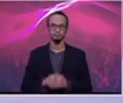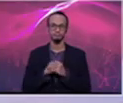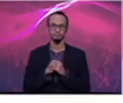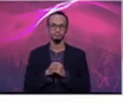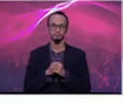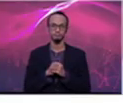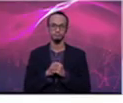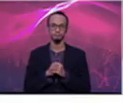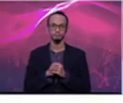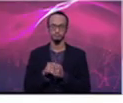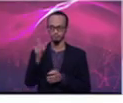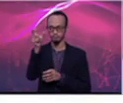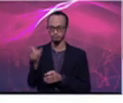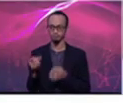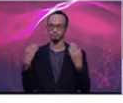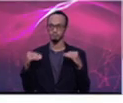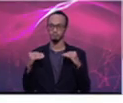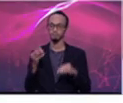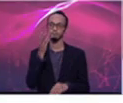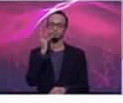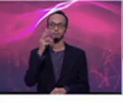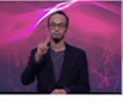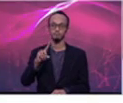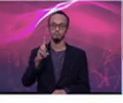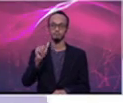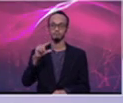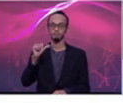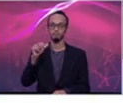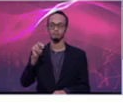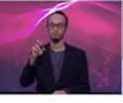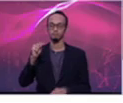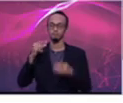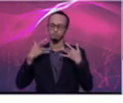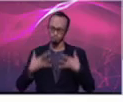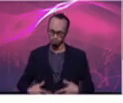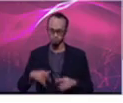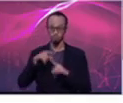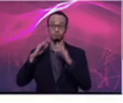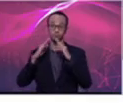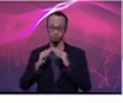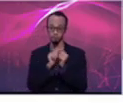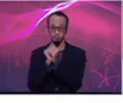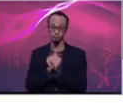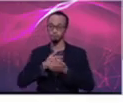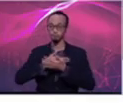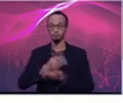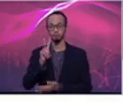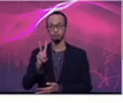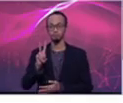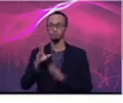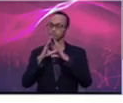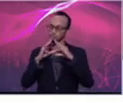suram seorang peniaga nasi dagang luluh hatinya apabila rumah yang didiami bersama dua anaknya musnah dalam